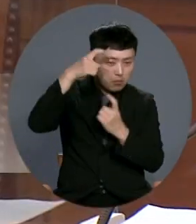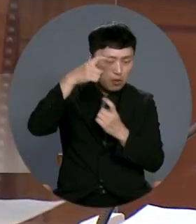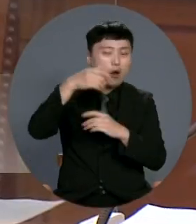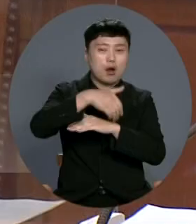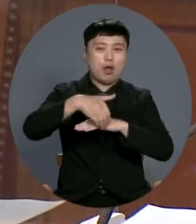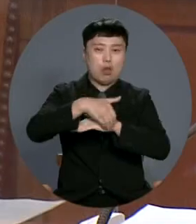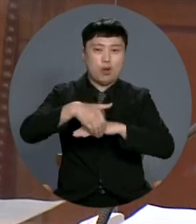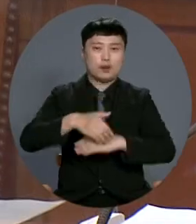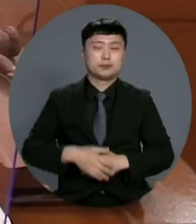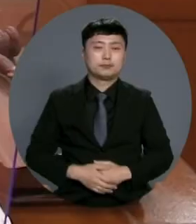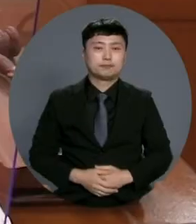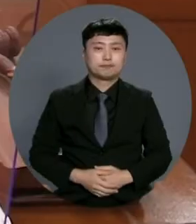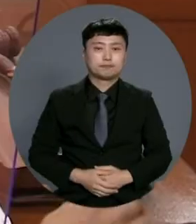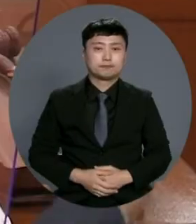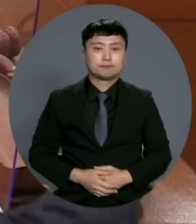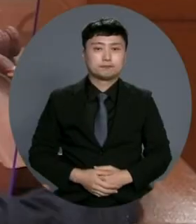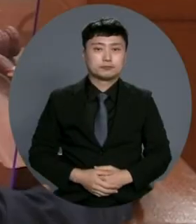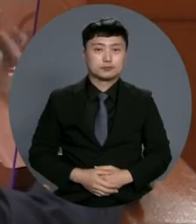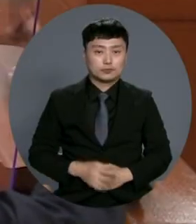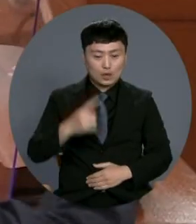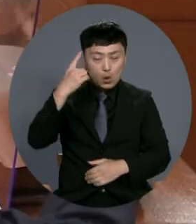있습니다.